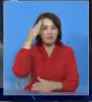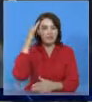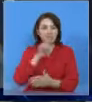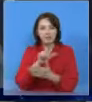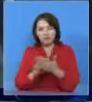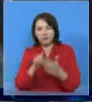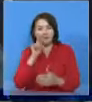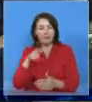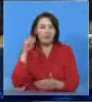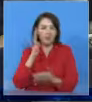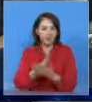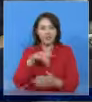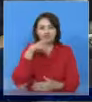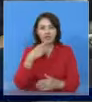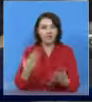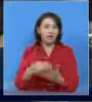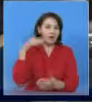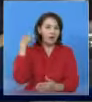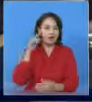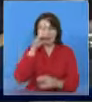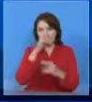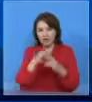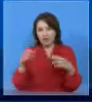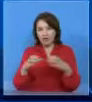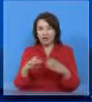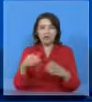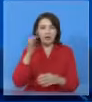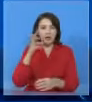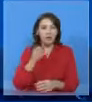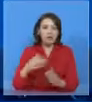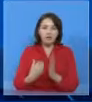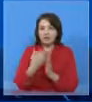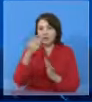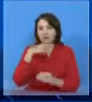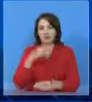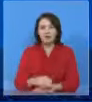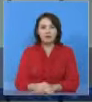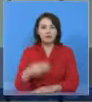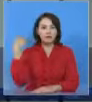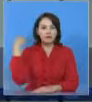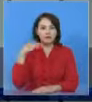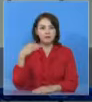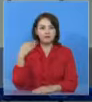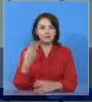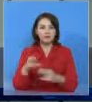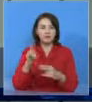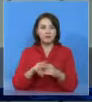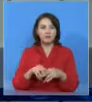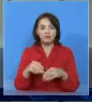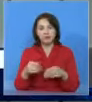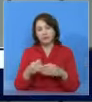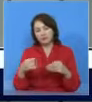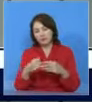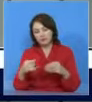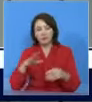жазушы жастардың бар екенін айтты. Яғни Ақтөбеде аға буын қалаған әдебиет мұнарасы биіктеп келеді. Ақтөбеден осы топырақта жаратылып,